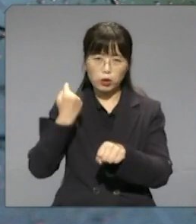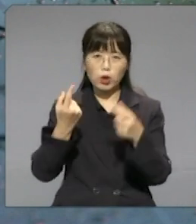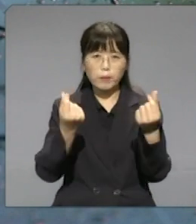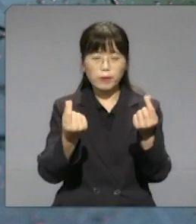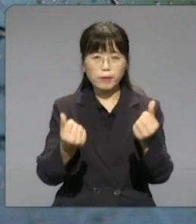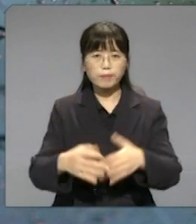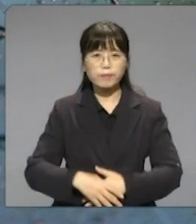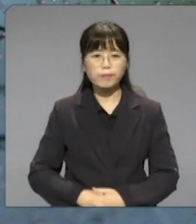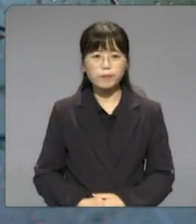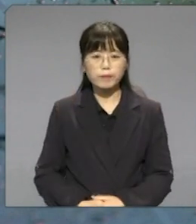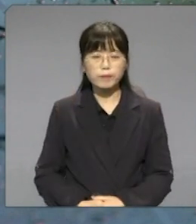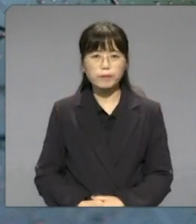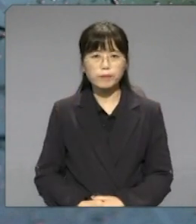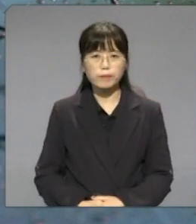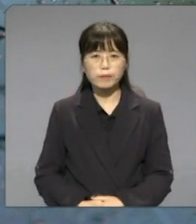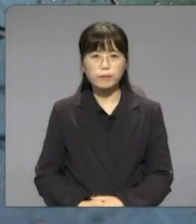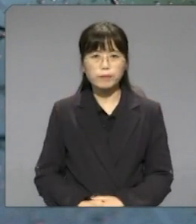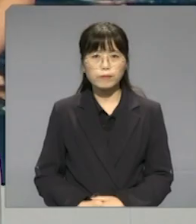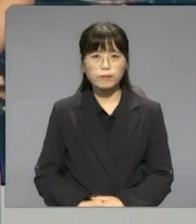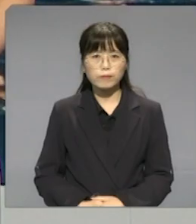비슷하겠습니다. 날씨였습니다.